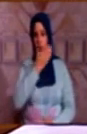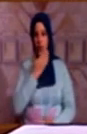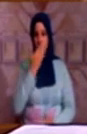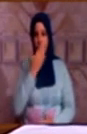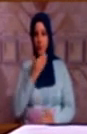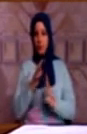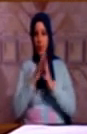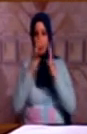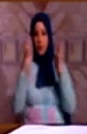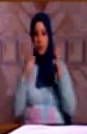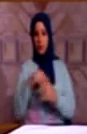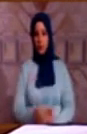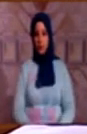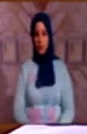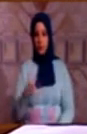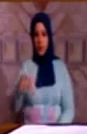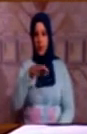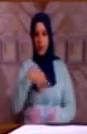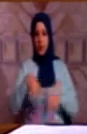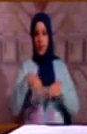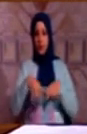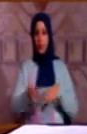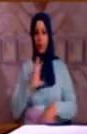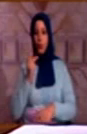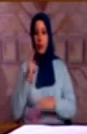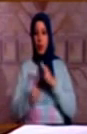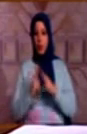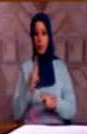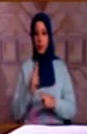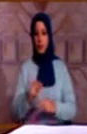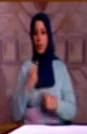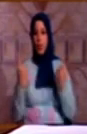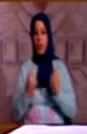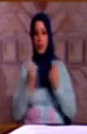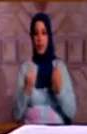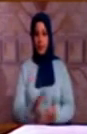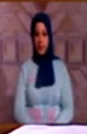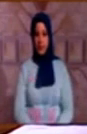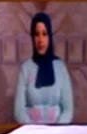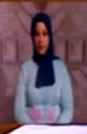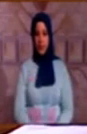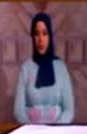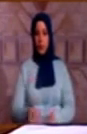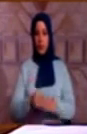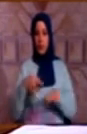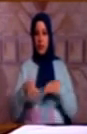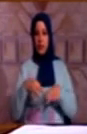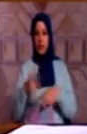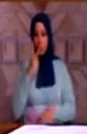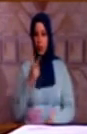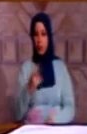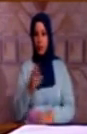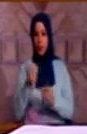تبقى عظمى لا في السياسه كل شيء يجوز ودوام الحالم المحال حتى في السياسه هنشوف بعد